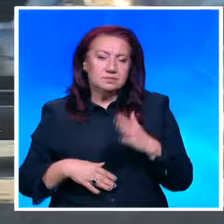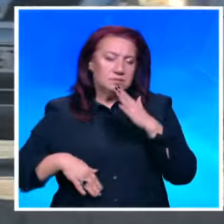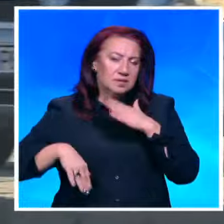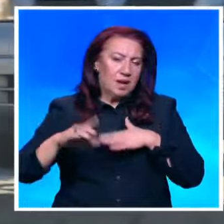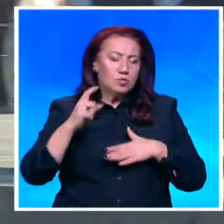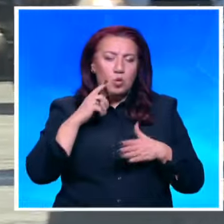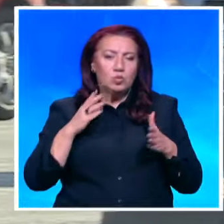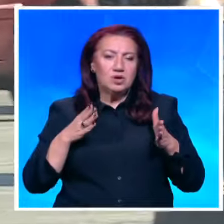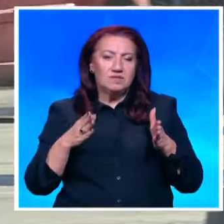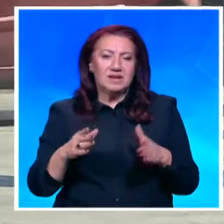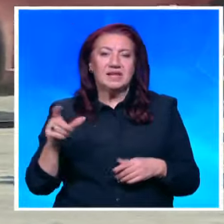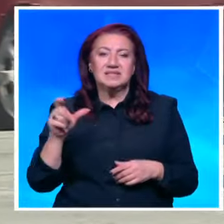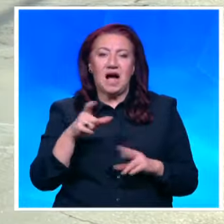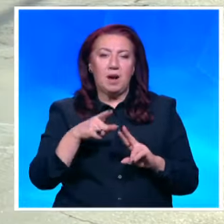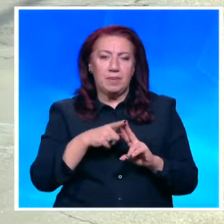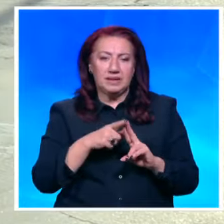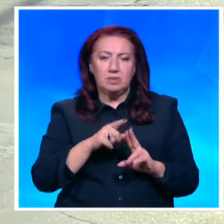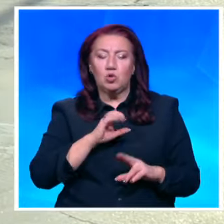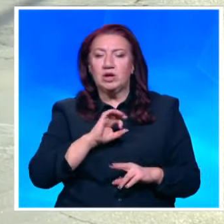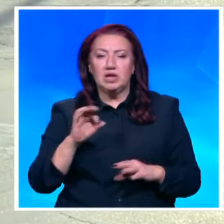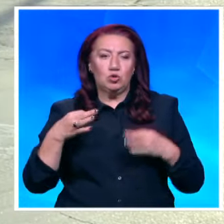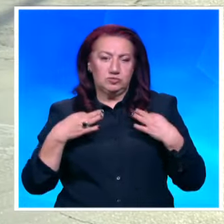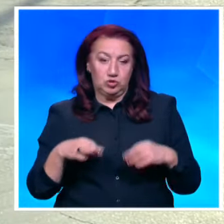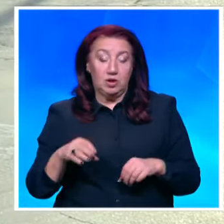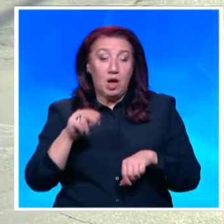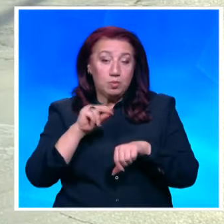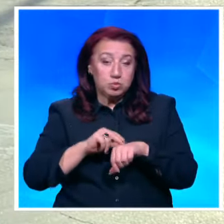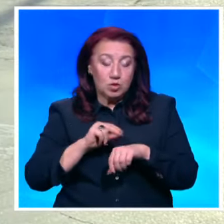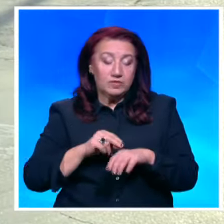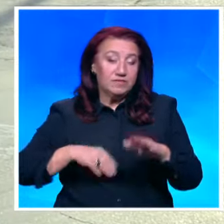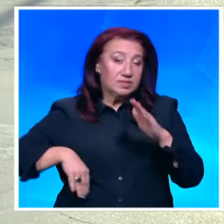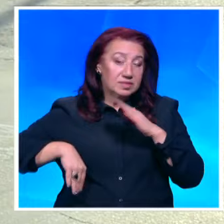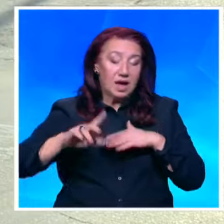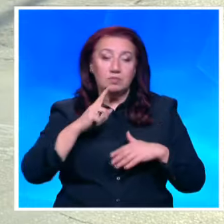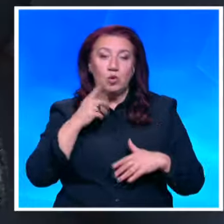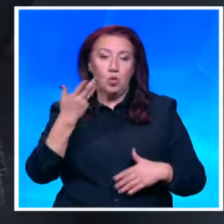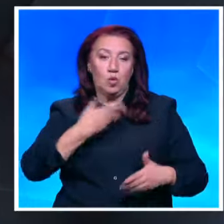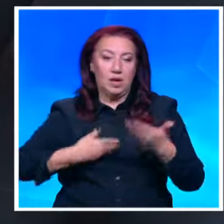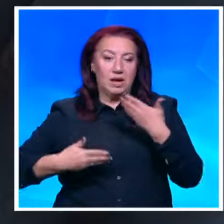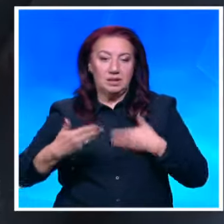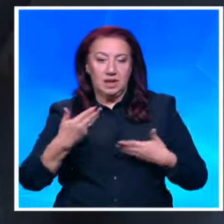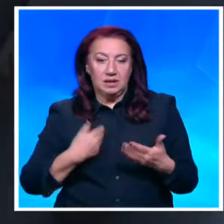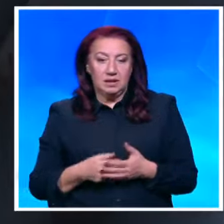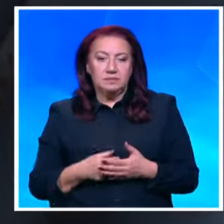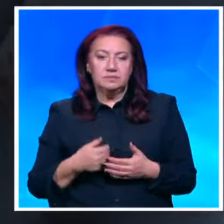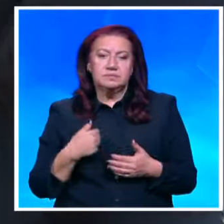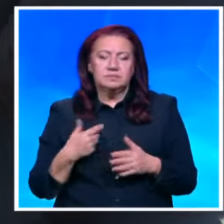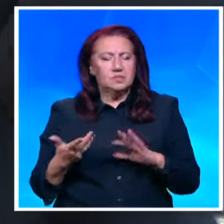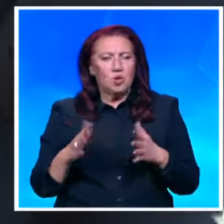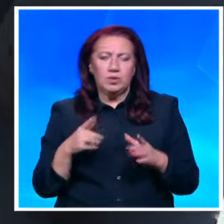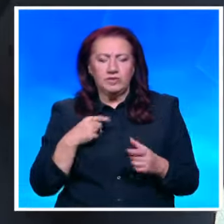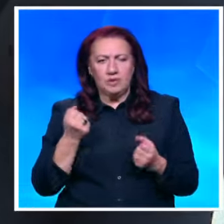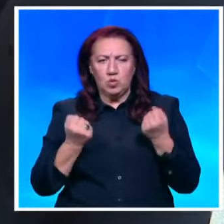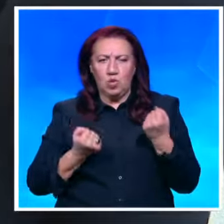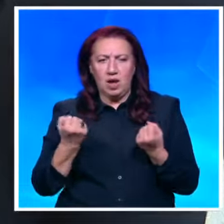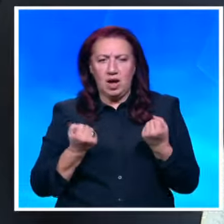Освобождение. Пловдив е един от градовете с най-много пътни травми. Обикновено карам изключително бавно и